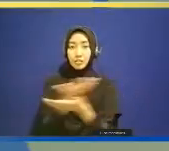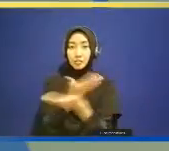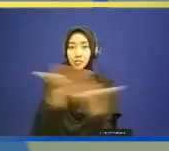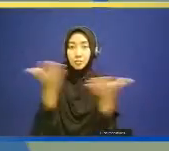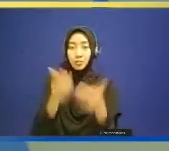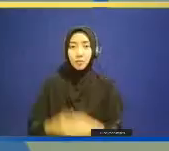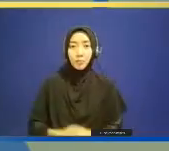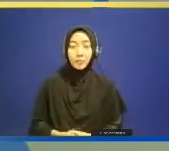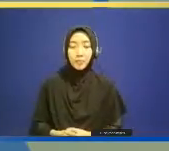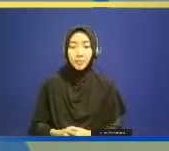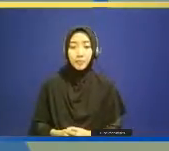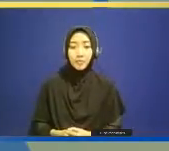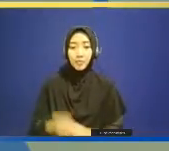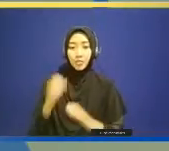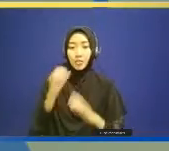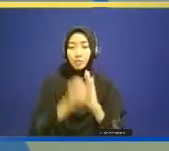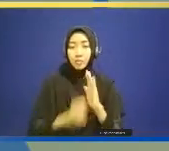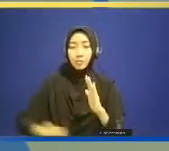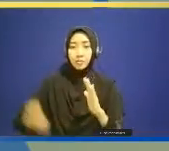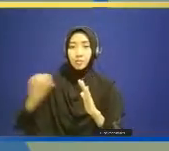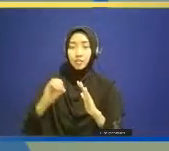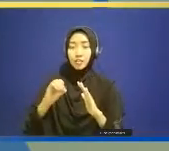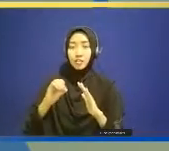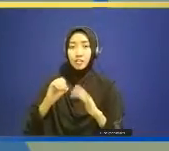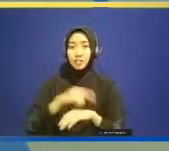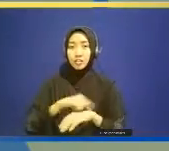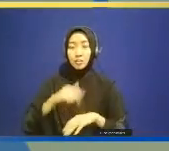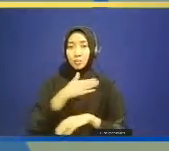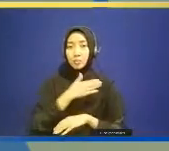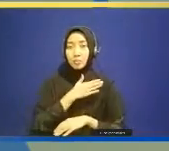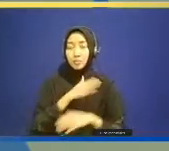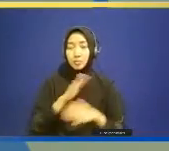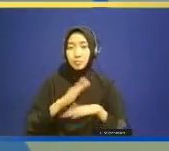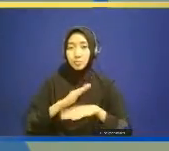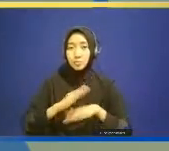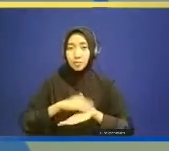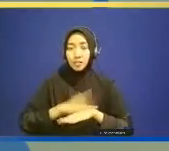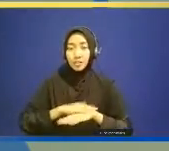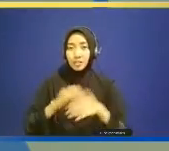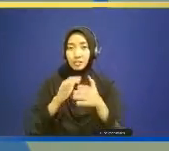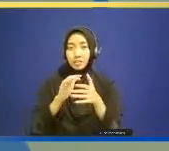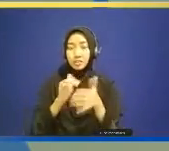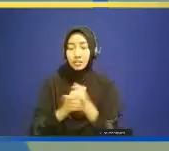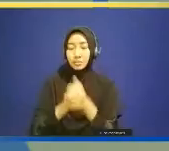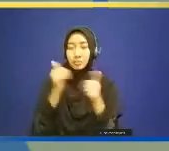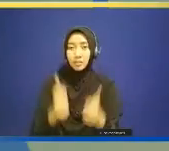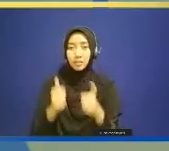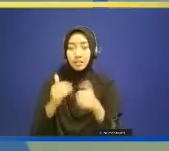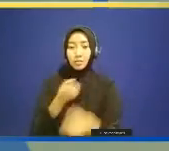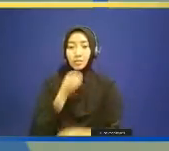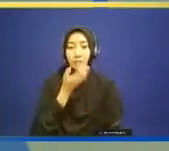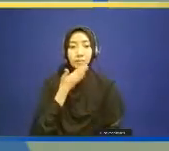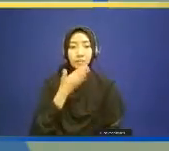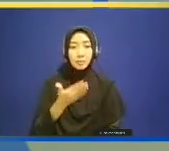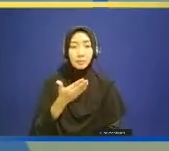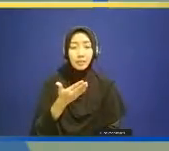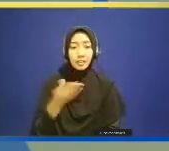kita semua Om Swastiastu namo buddhaya dalam kebajikan say no